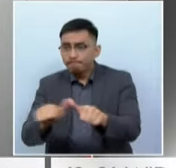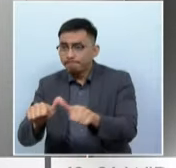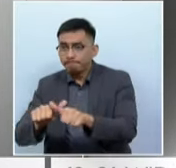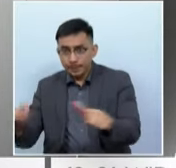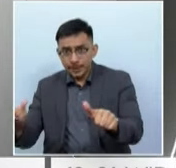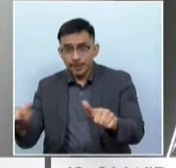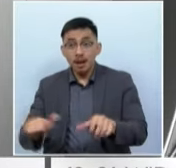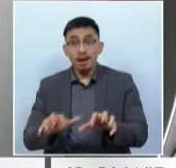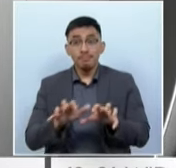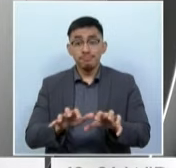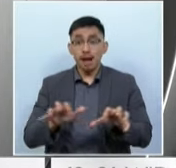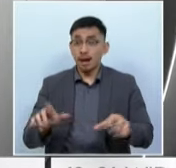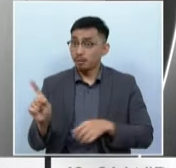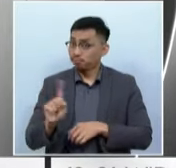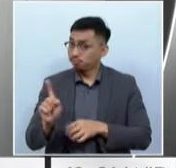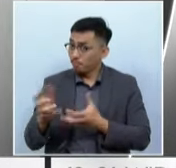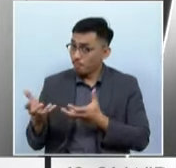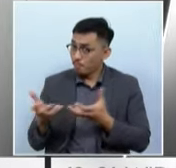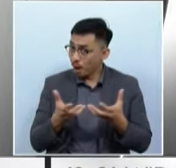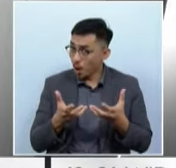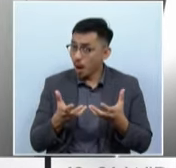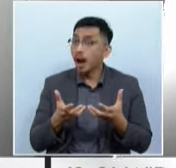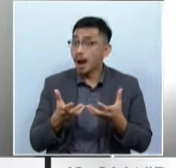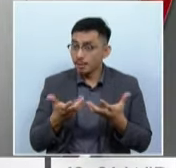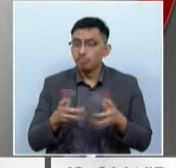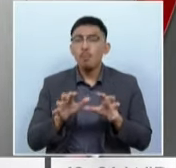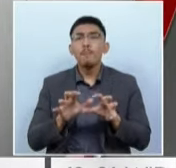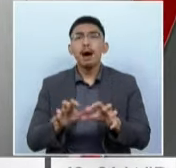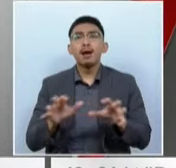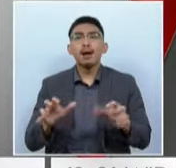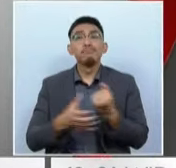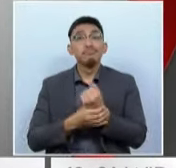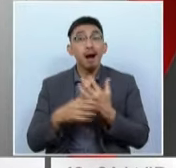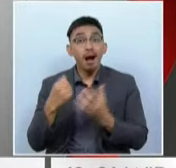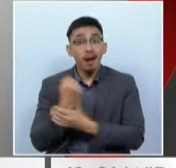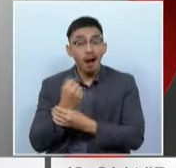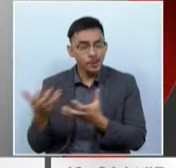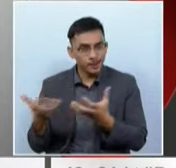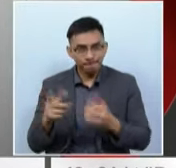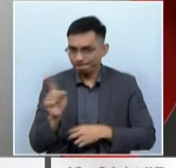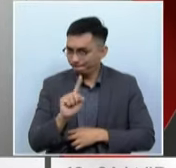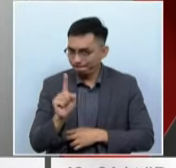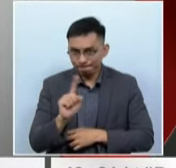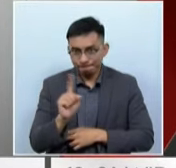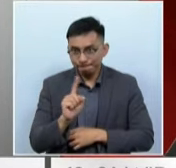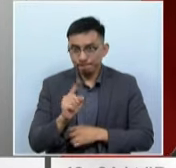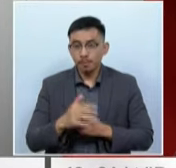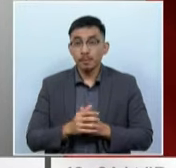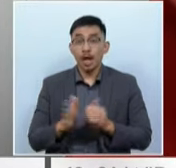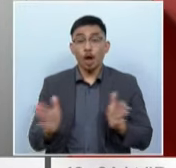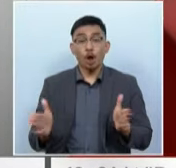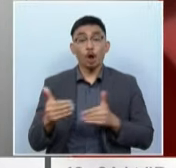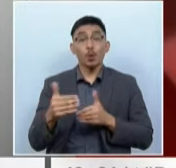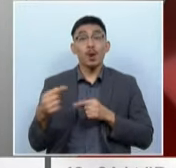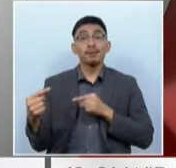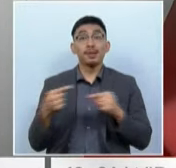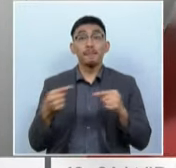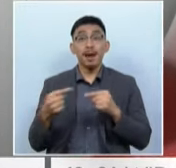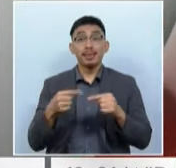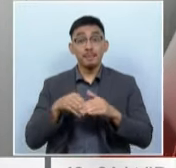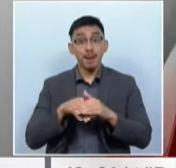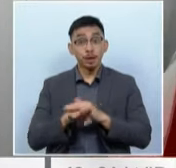dilarang serta dapat membahayakan orang lain di lokasi debat yang dapat memasuki area debat hanya nama-nama yang sudah